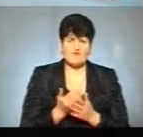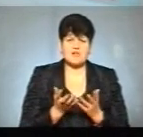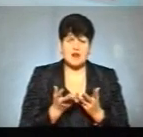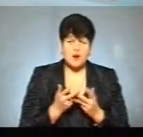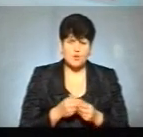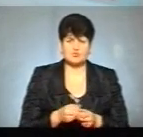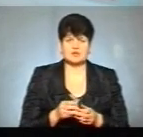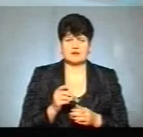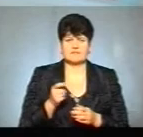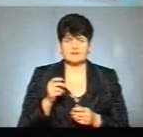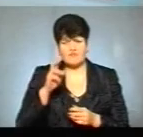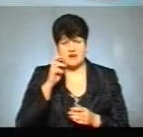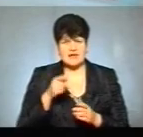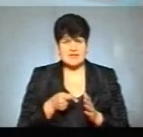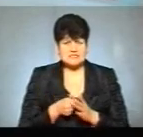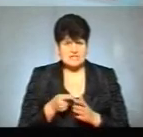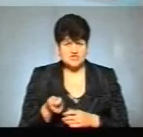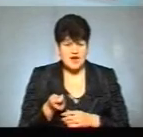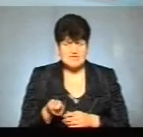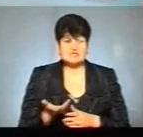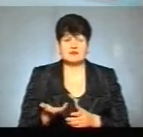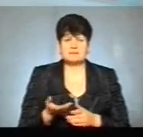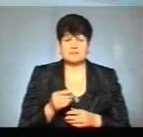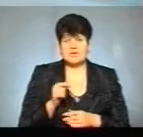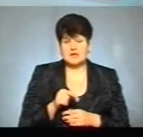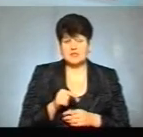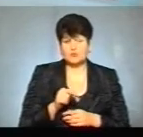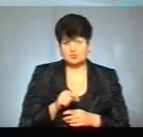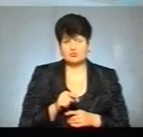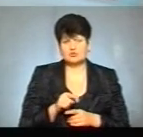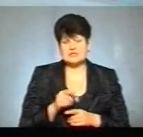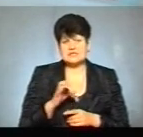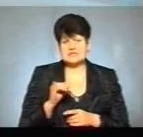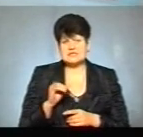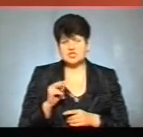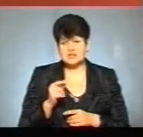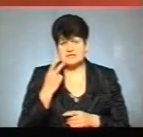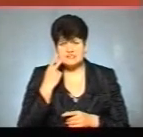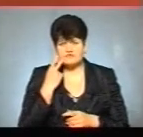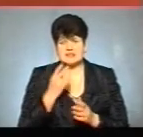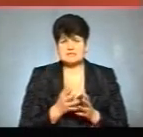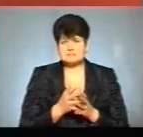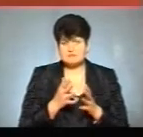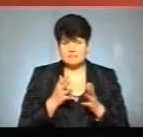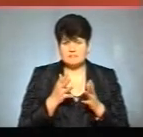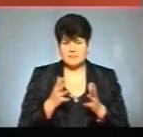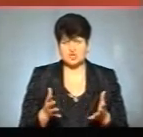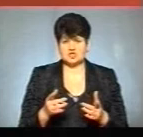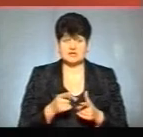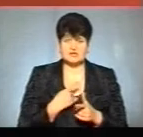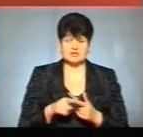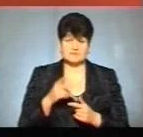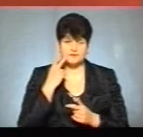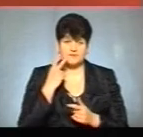в казначействі і так далі, і так далі, і так далі. Тому в січень завжди зміщена чуть-чуть, як зазвичай,